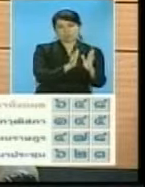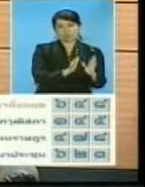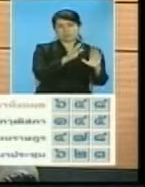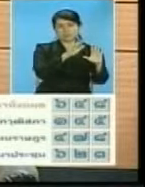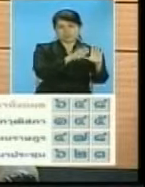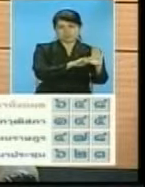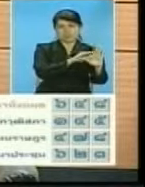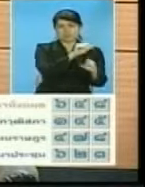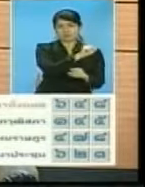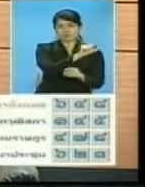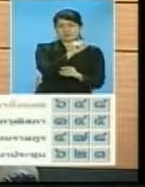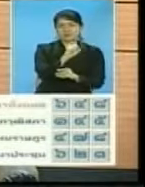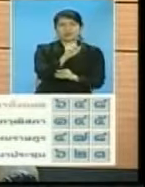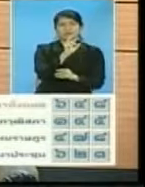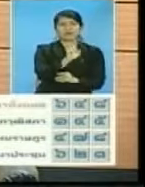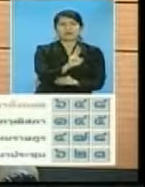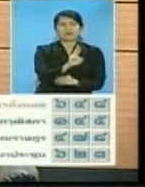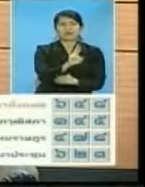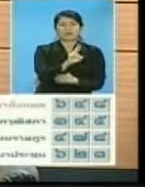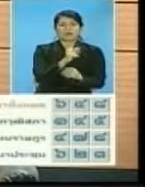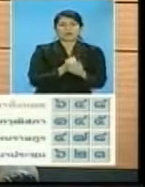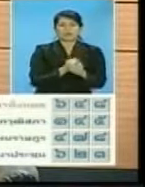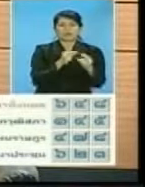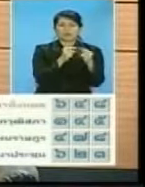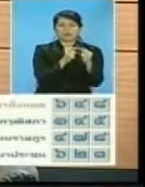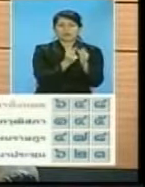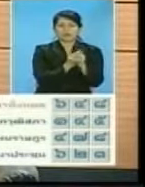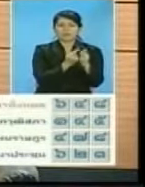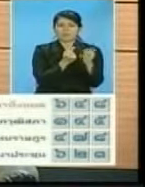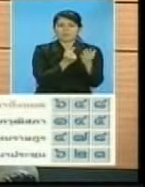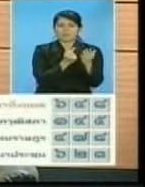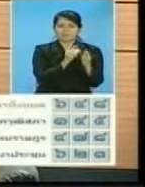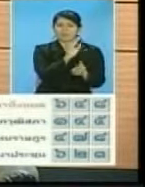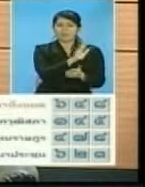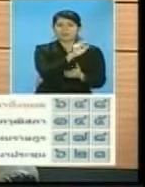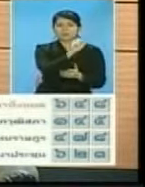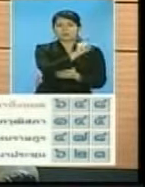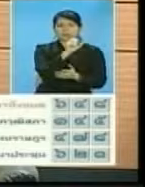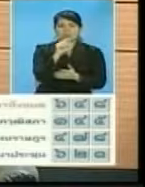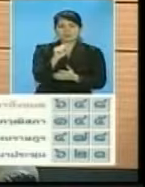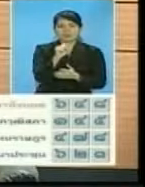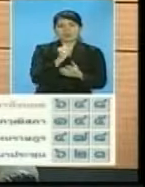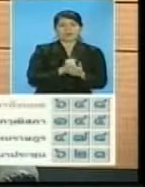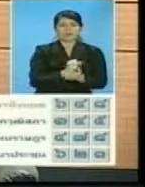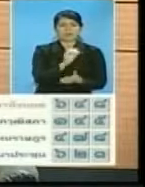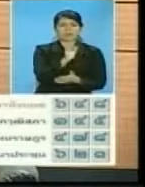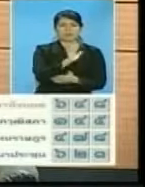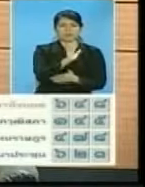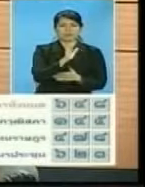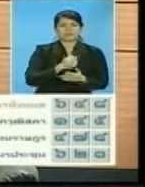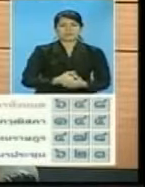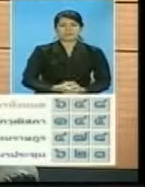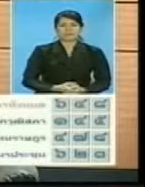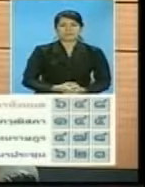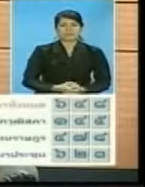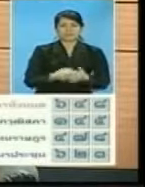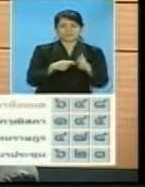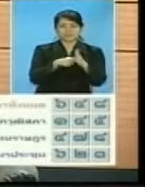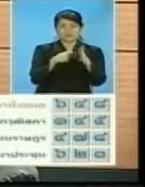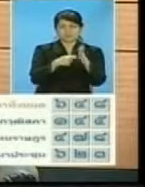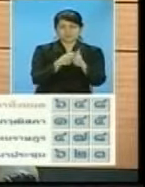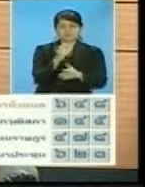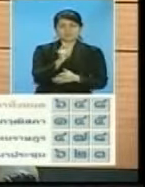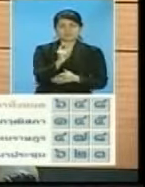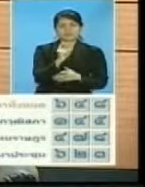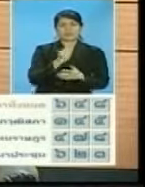ฎรไม่ได้นะครับนี่คือด้วยเหตุผลดังนี้ครับท่านประธานครับด้วยเหตุผ